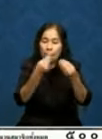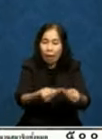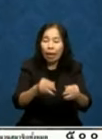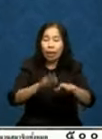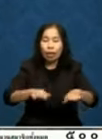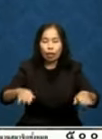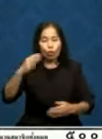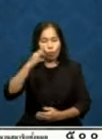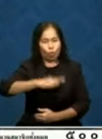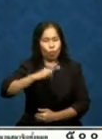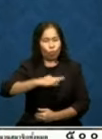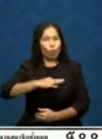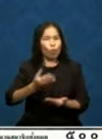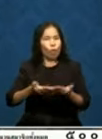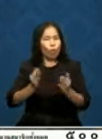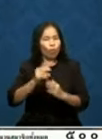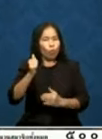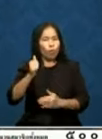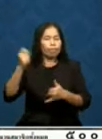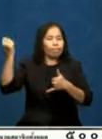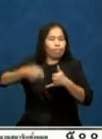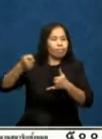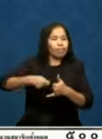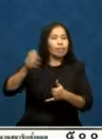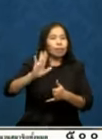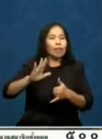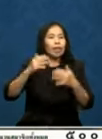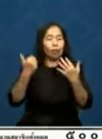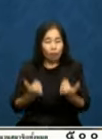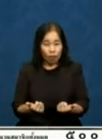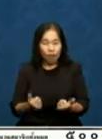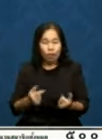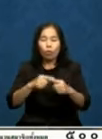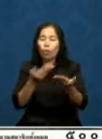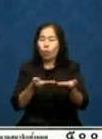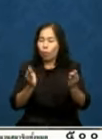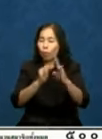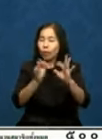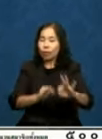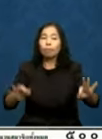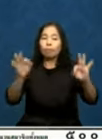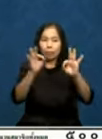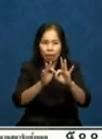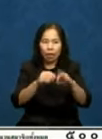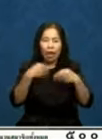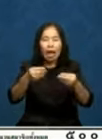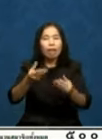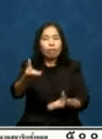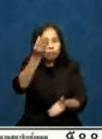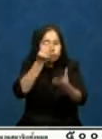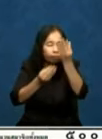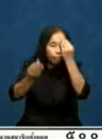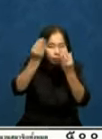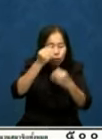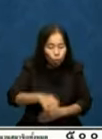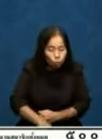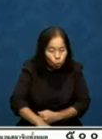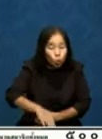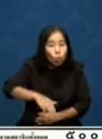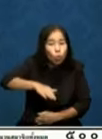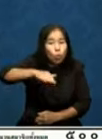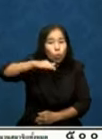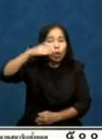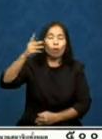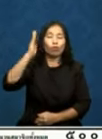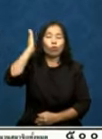ให้กับเด็กและเยาวชนนะคะในปัจจุบันยิ่งเฉพาะยิ่งในครอบครัวนะคะวัยที่เขากำลังเรียนรู้วัยที่เรากำลังจะเติบโตมาเป็นบุคล